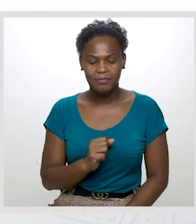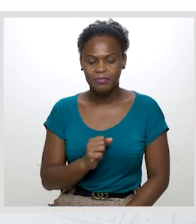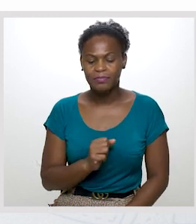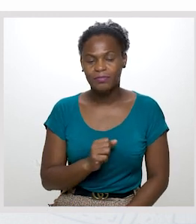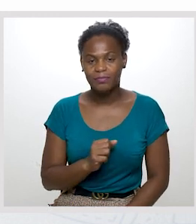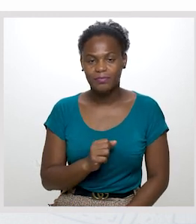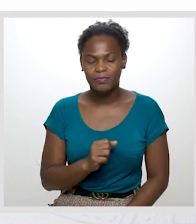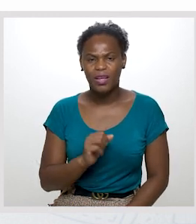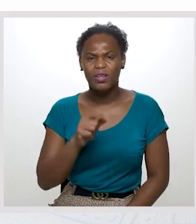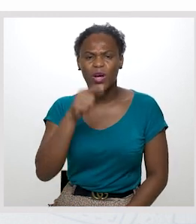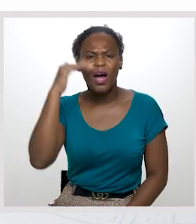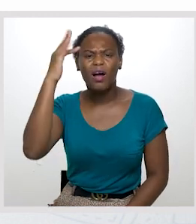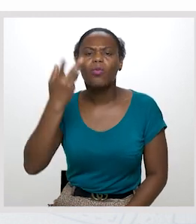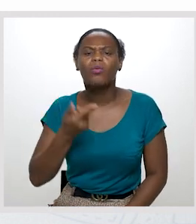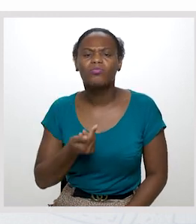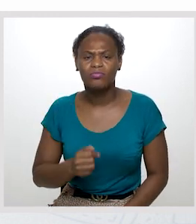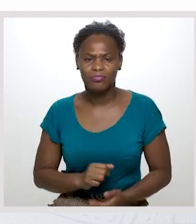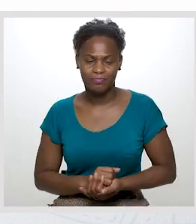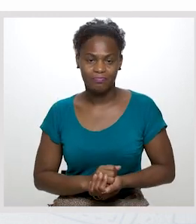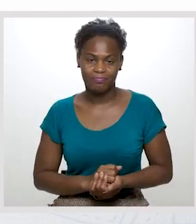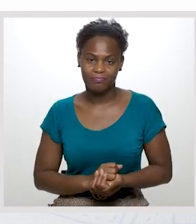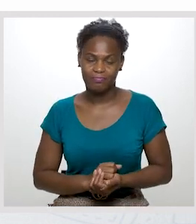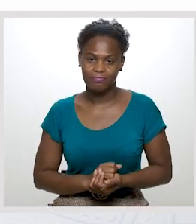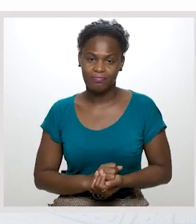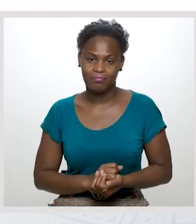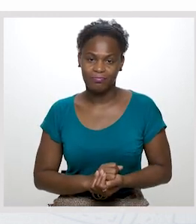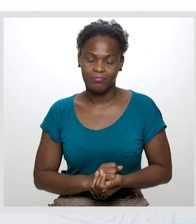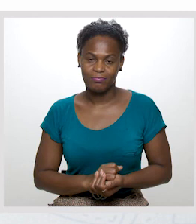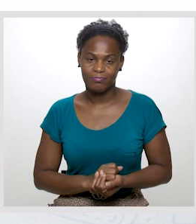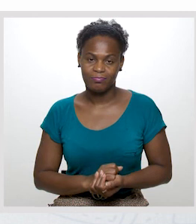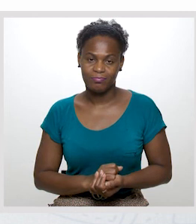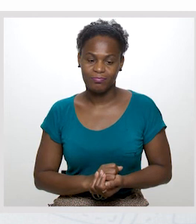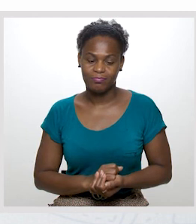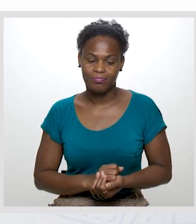C. Quel âge est-ce que vous avez?